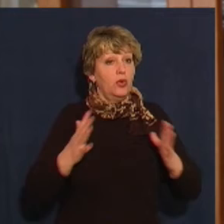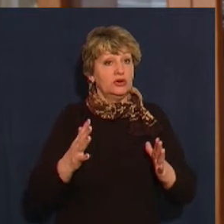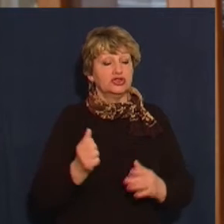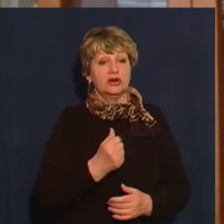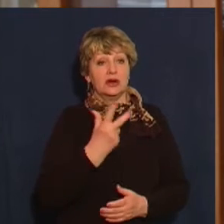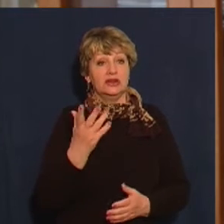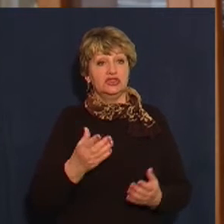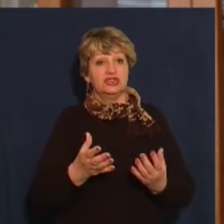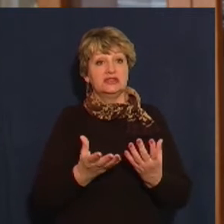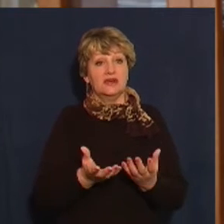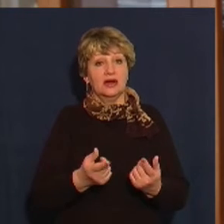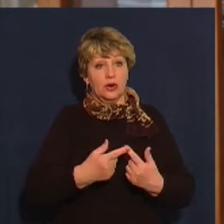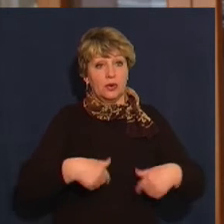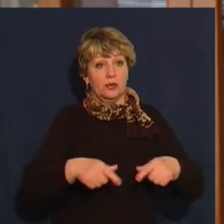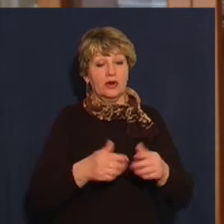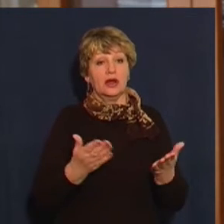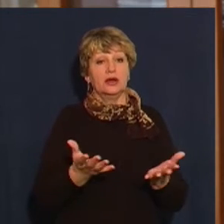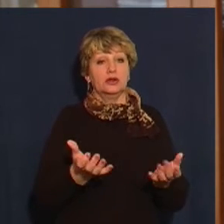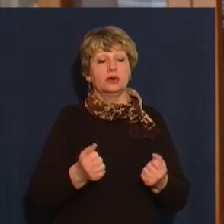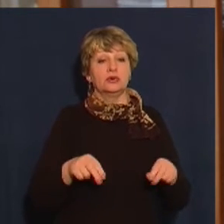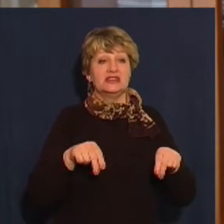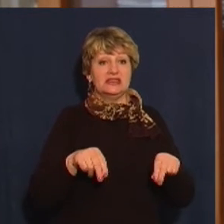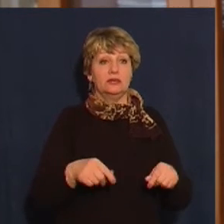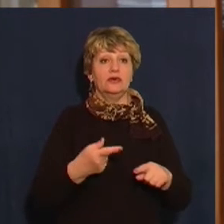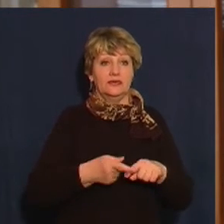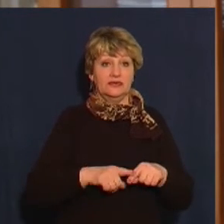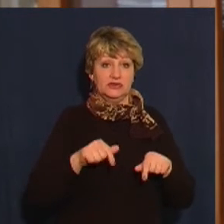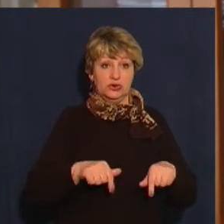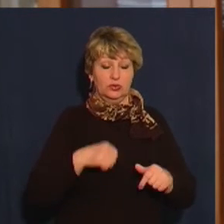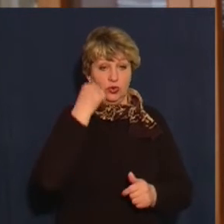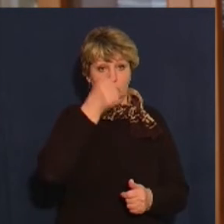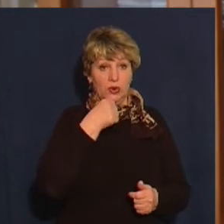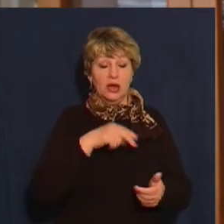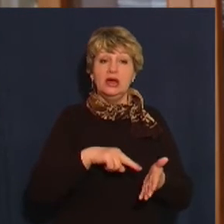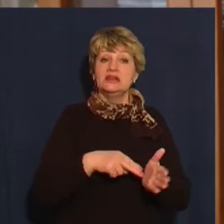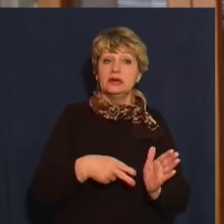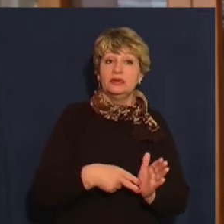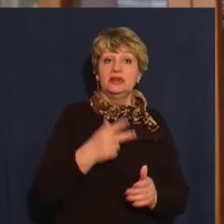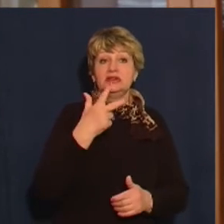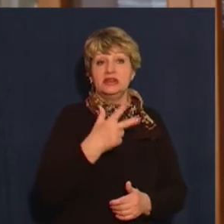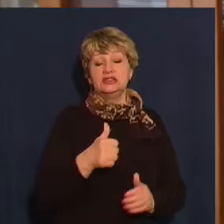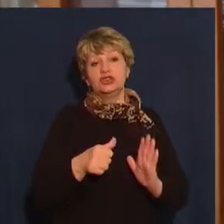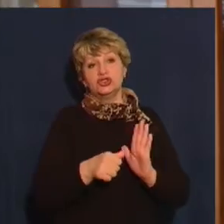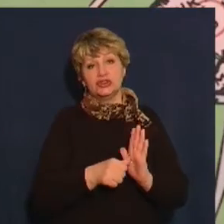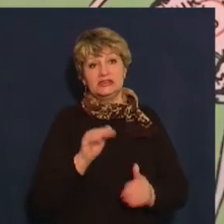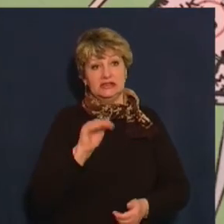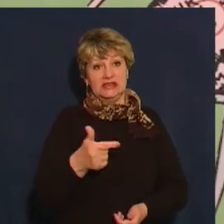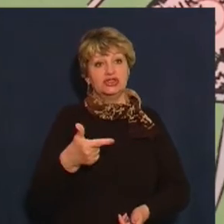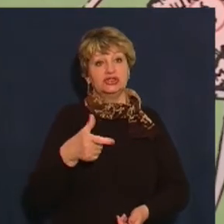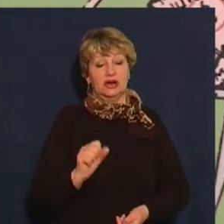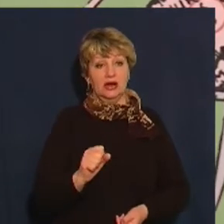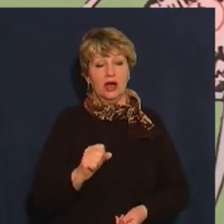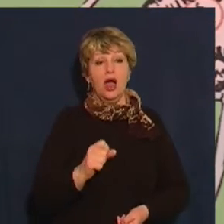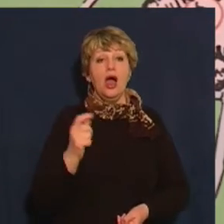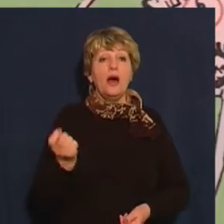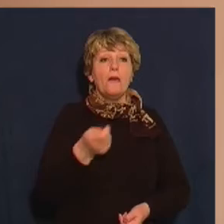які отримують землі в цьому році. Заплановано передати десь в районі 36 тисяч гектарів. Пасовищем